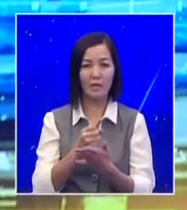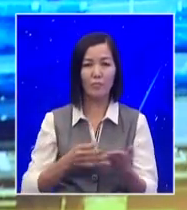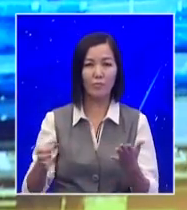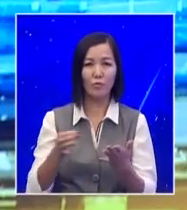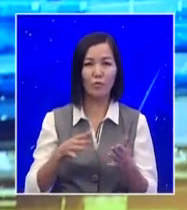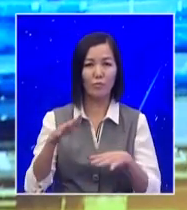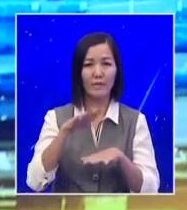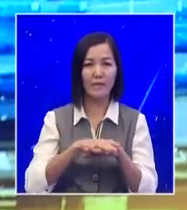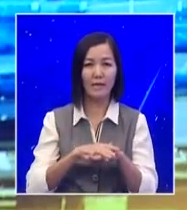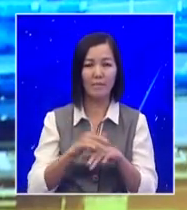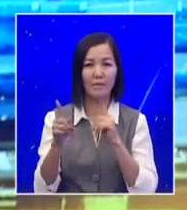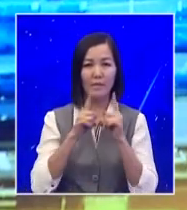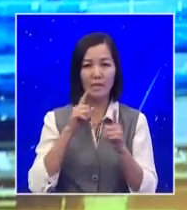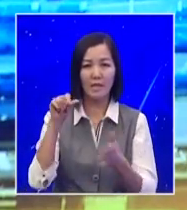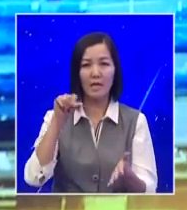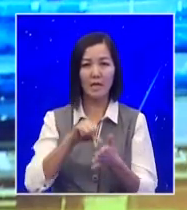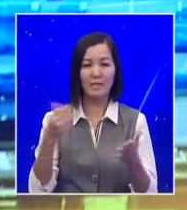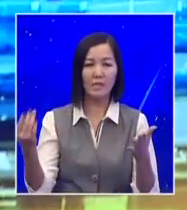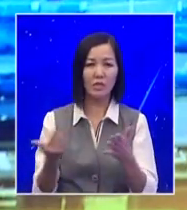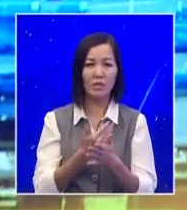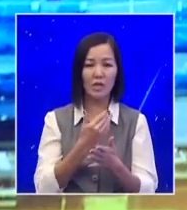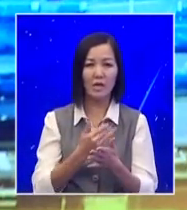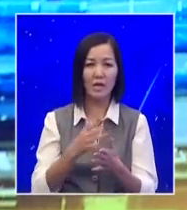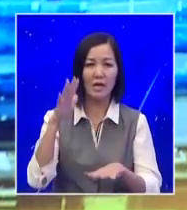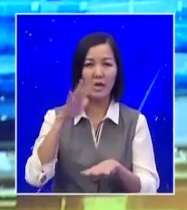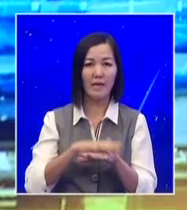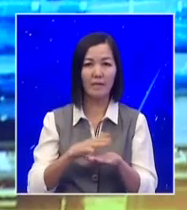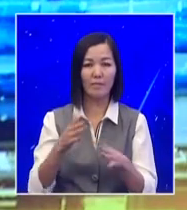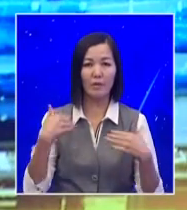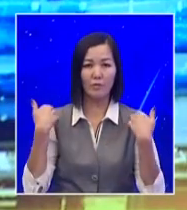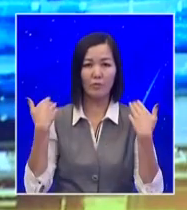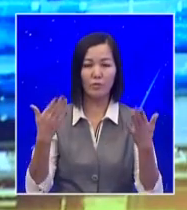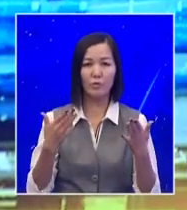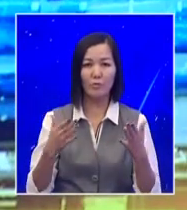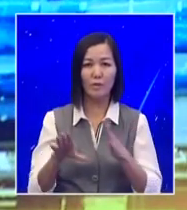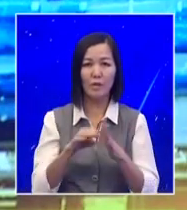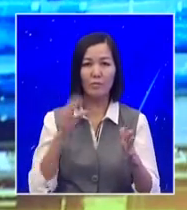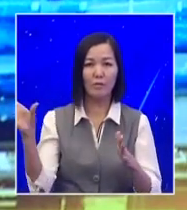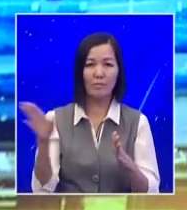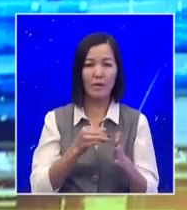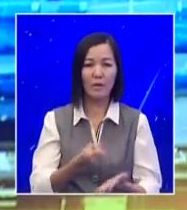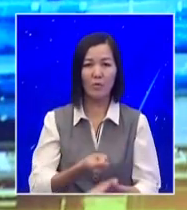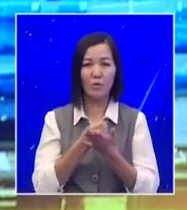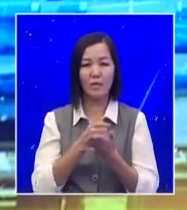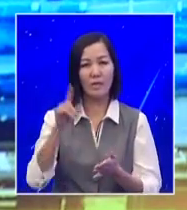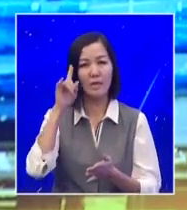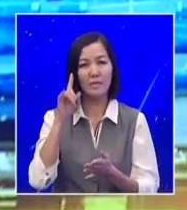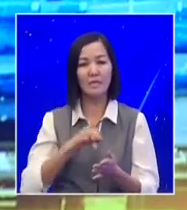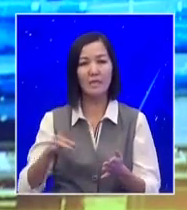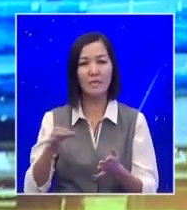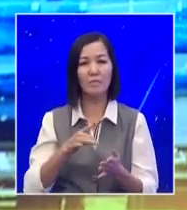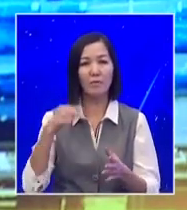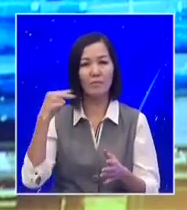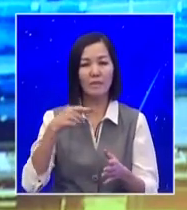мәслихаттың кезектен тыс сессиясына қатысты. Жаңа басшы лауазымына кандидатты ұсынып, депутаттар бірауыздан қолдады. Қазақстан Республикасы